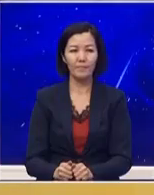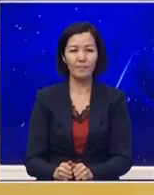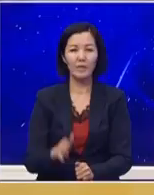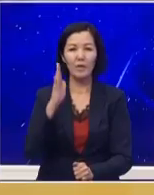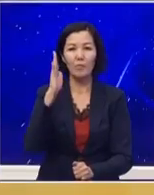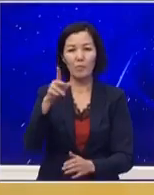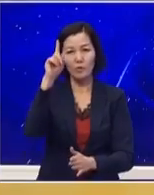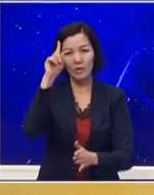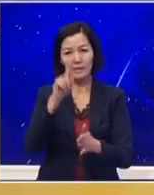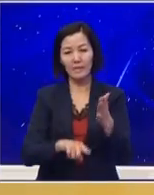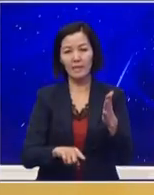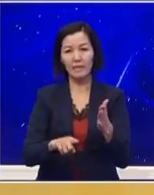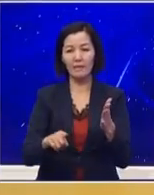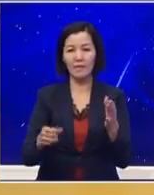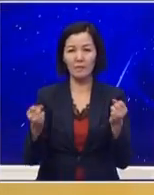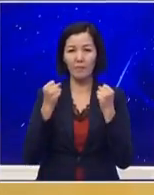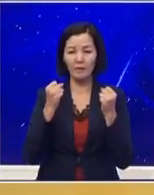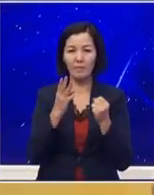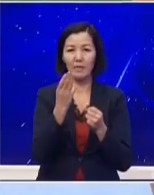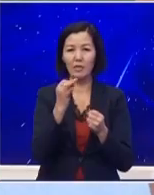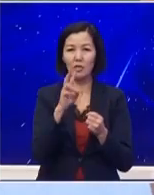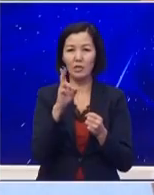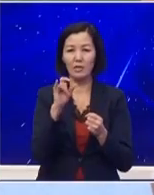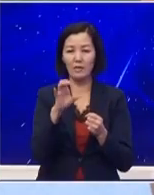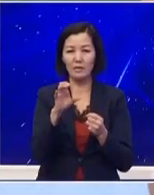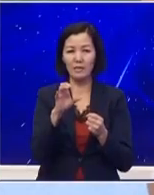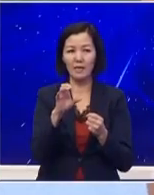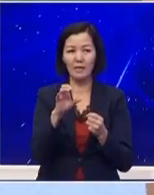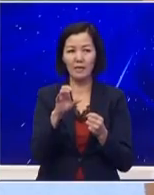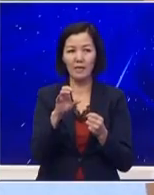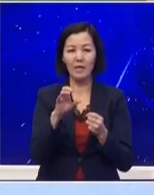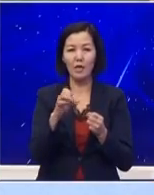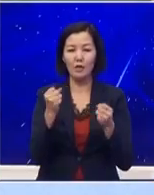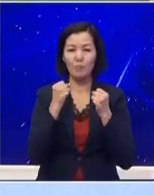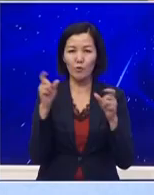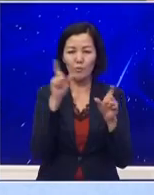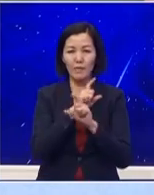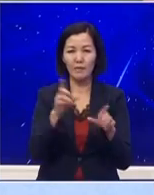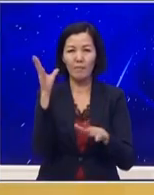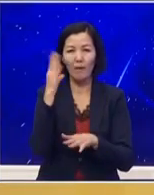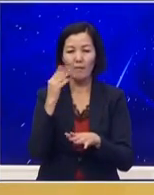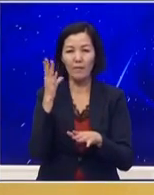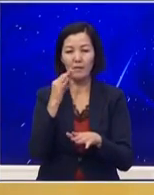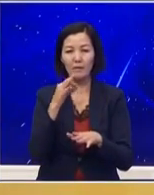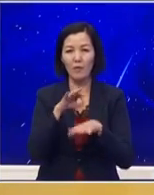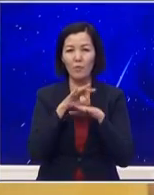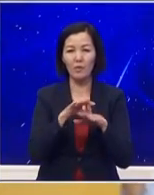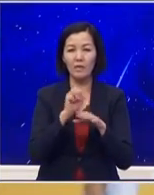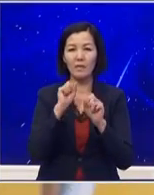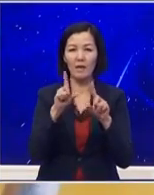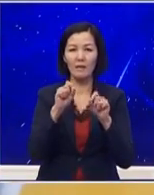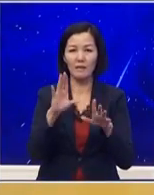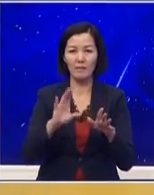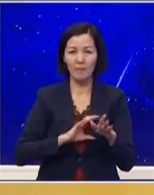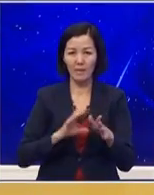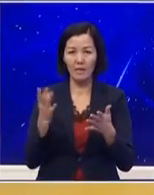Болашағынан зор үміт күттіретін гимнастшының бірі Шыңғыс Тұрсынбаев. Ол елішілік спорт мектептер арасында Алматыда өтетін ел біріншілігінде алтын медальдан